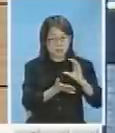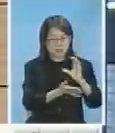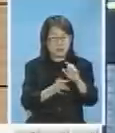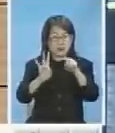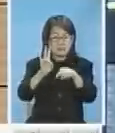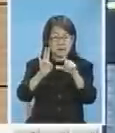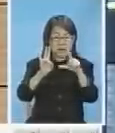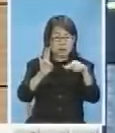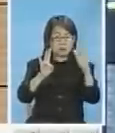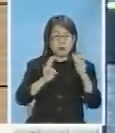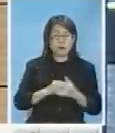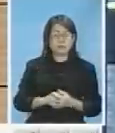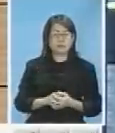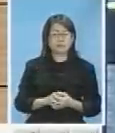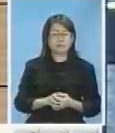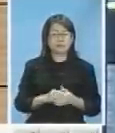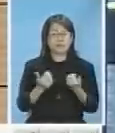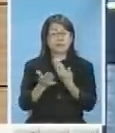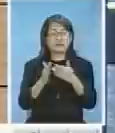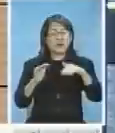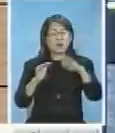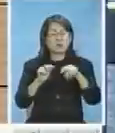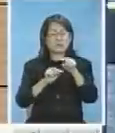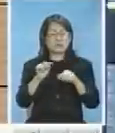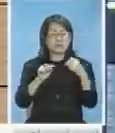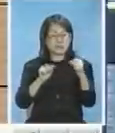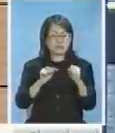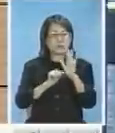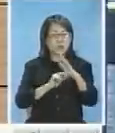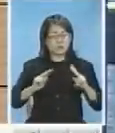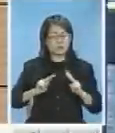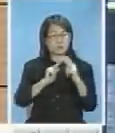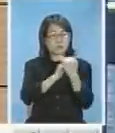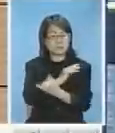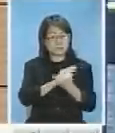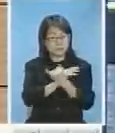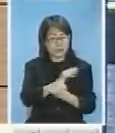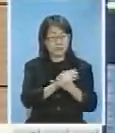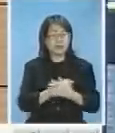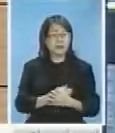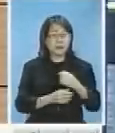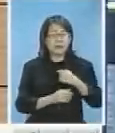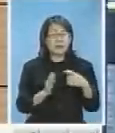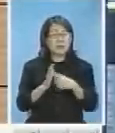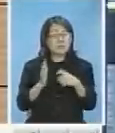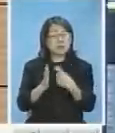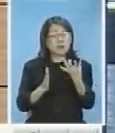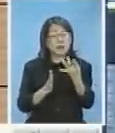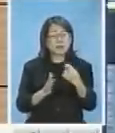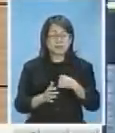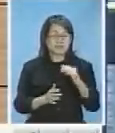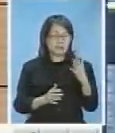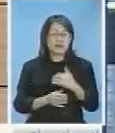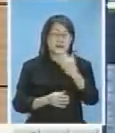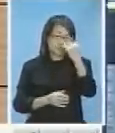ไว้การตัด 10% ของกระทรวงการต่างประเทศนั้นคงไม่ได้มีเหตุผลเพราะว่าข้าราช